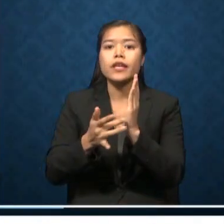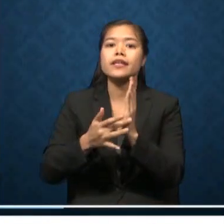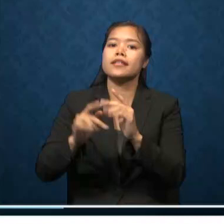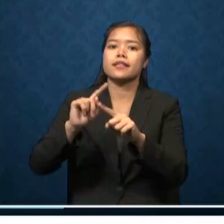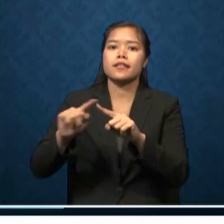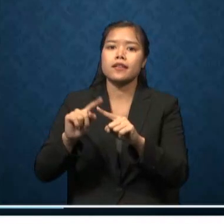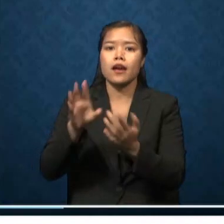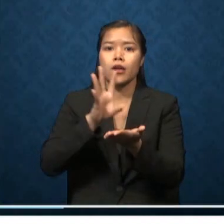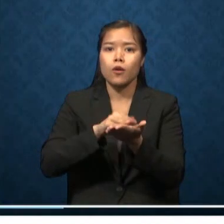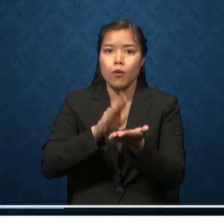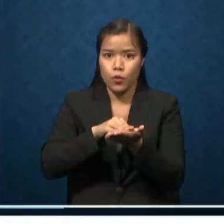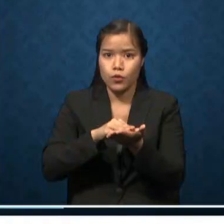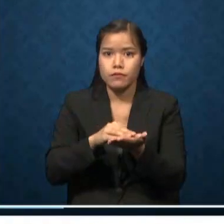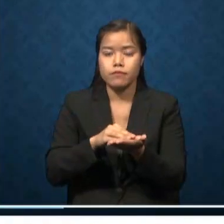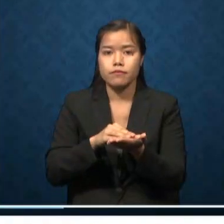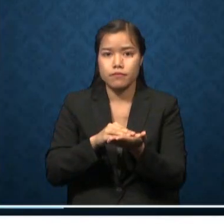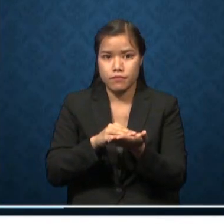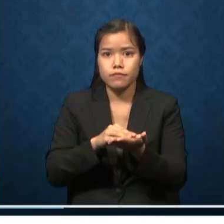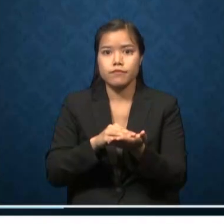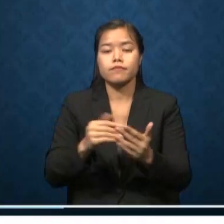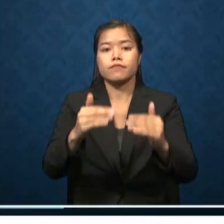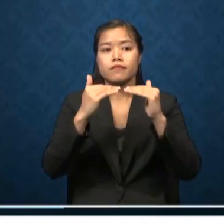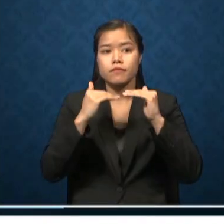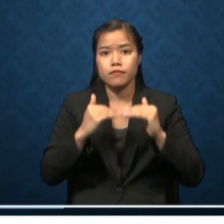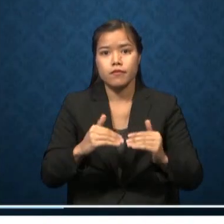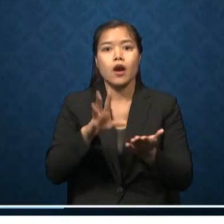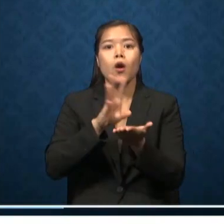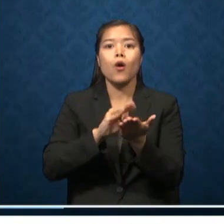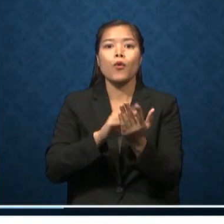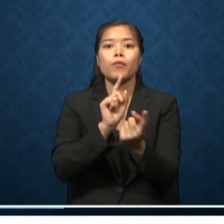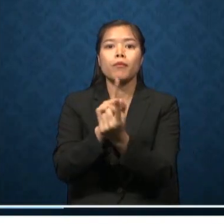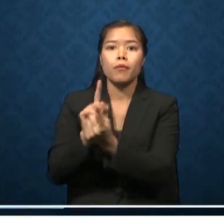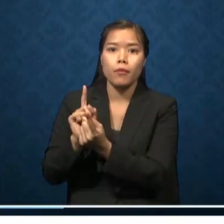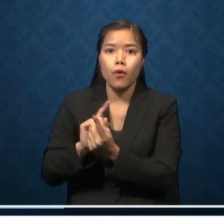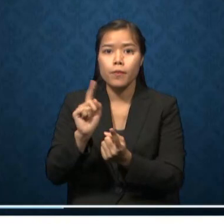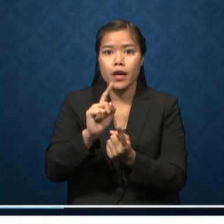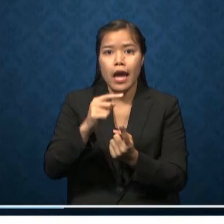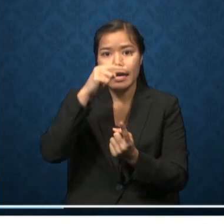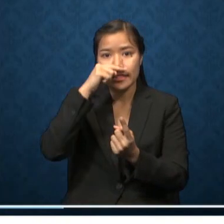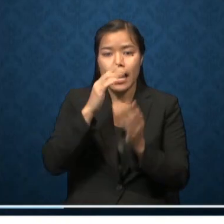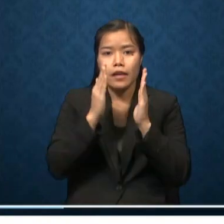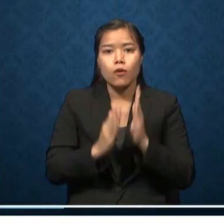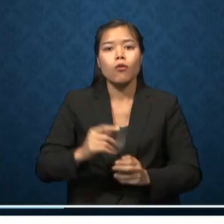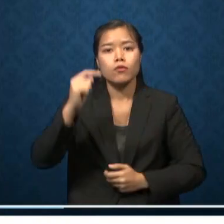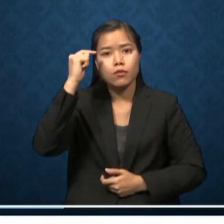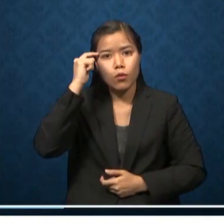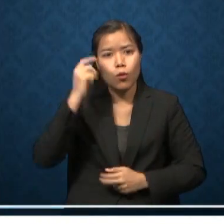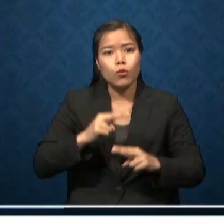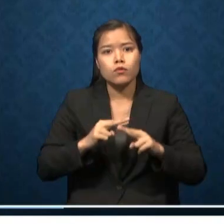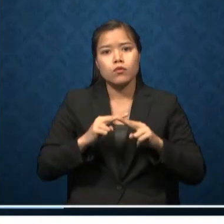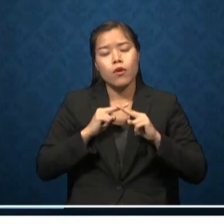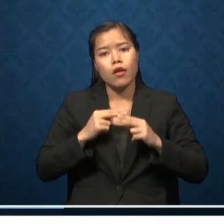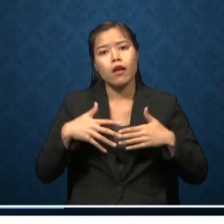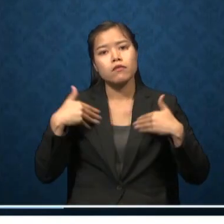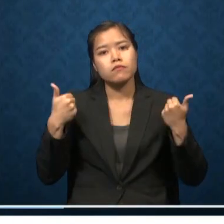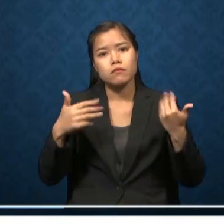ก็ข้อมูลเข้ามานะคะสไลด์ถัดไปค่ะก็เป็นข้อมูลที่จะพบว่าคนไทยเนี่ยรู้ว่าตัวเองไม่มีความ